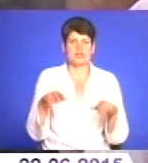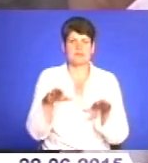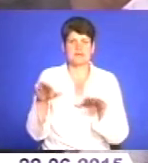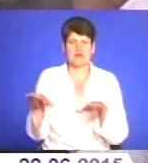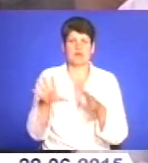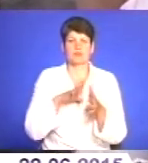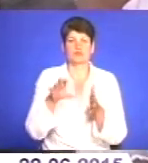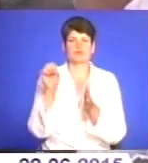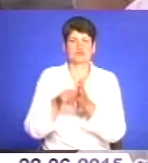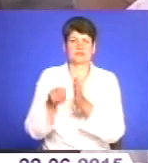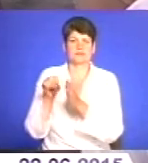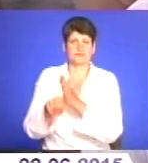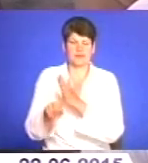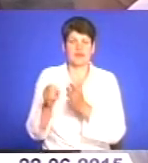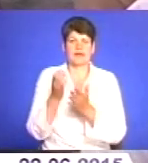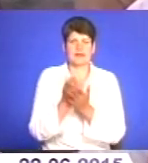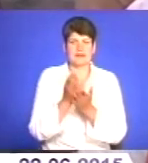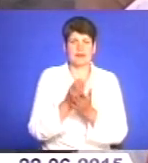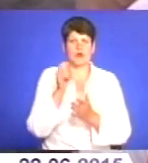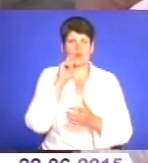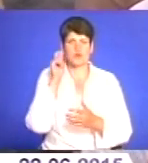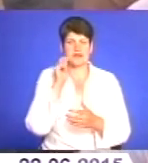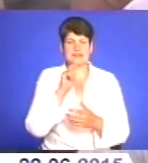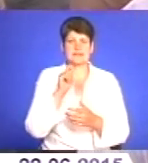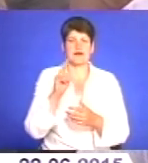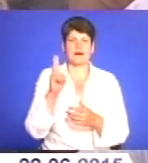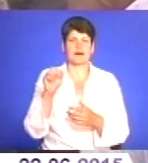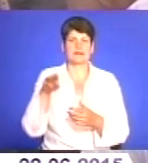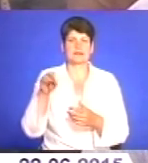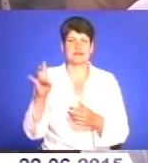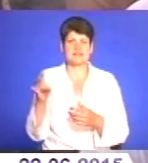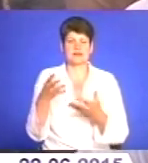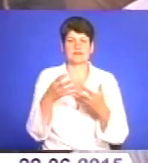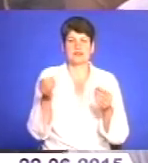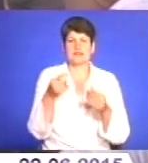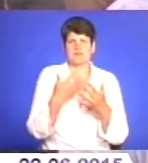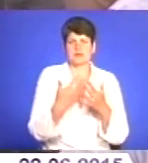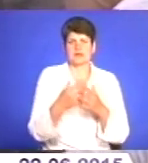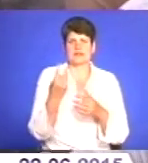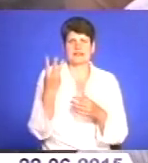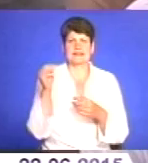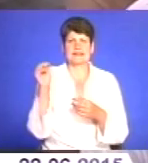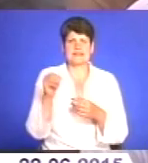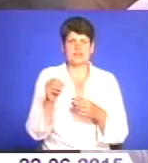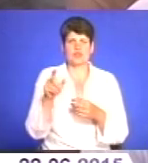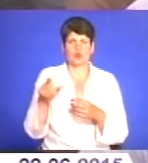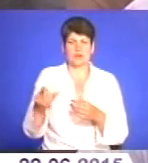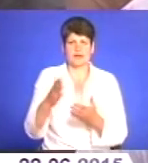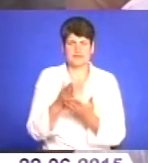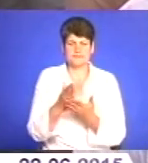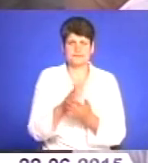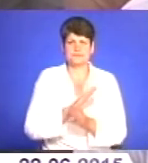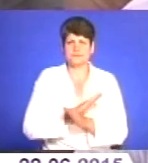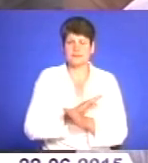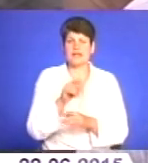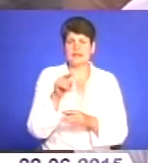втрачений. Є так звана українська катинська листа, там понад 37 тисяч людей. Так що війна,